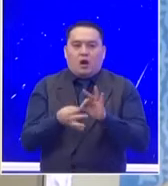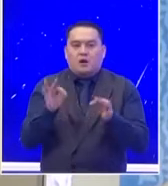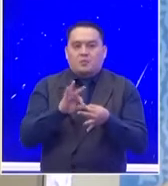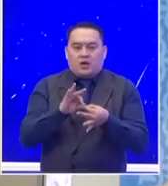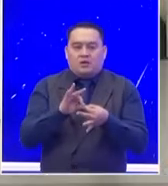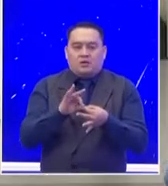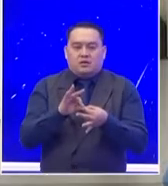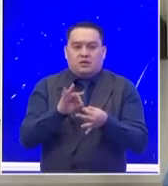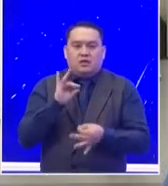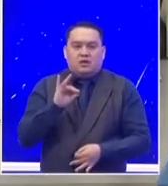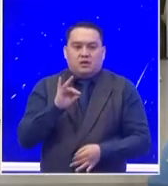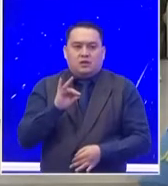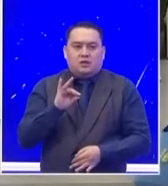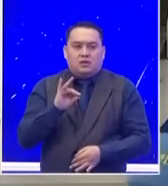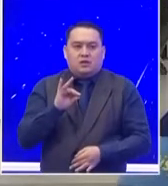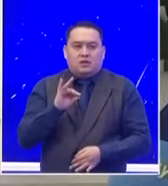на этих